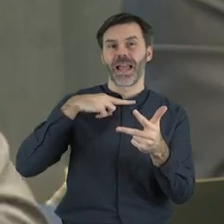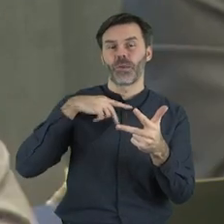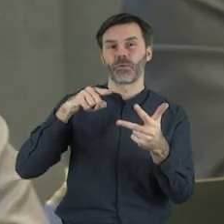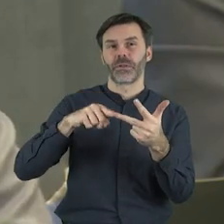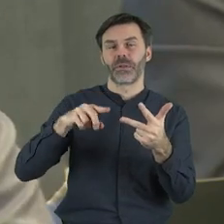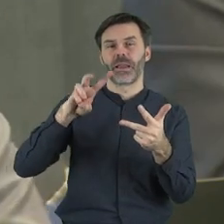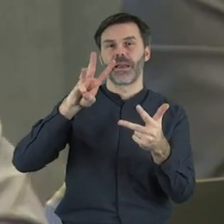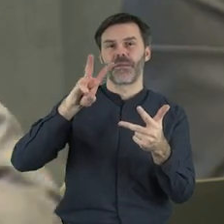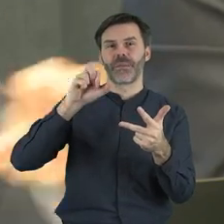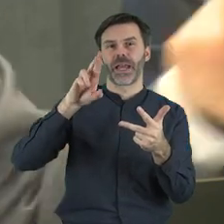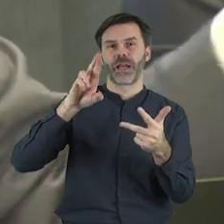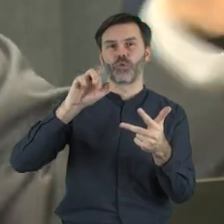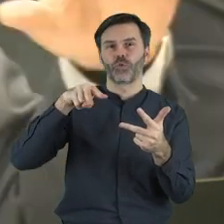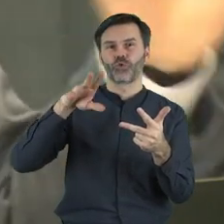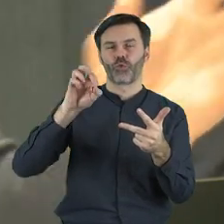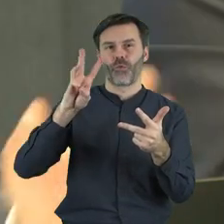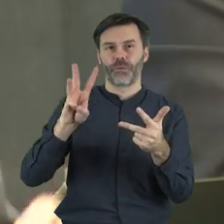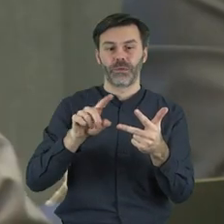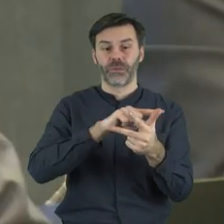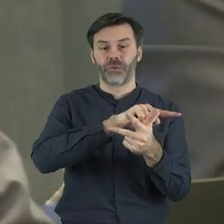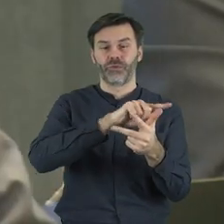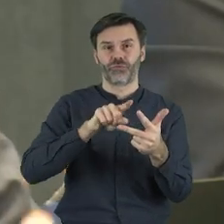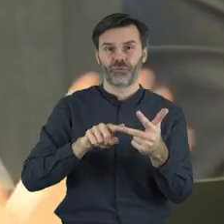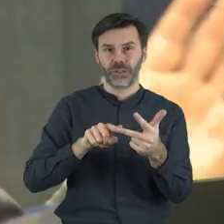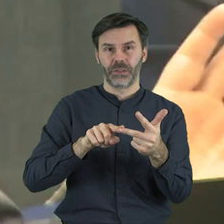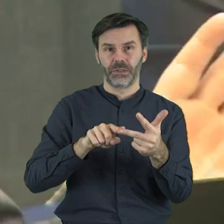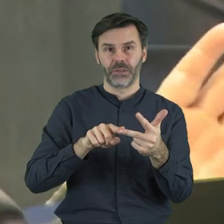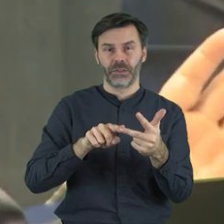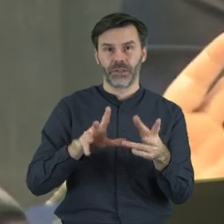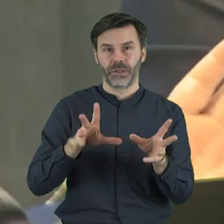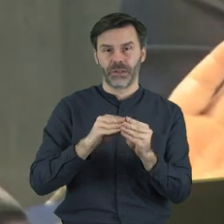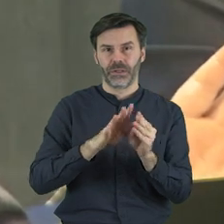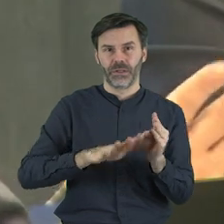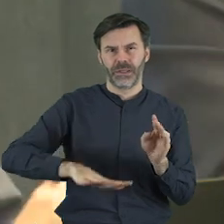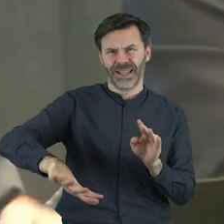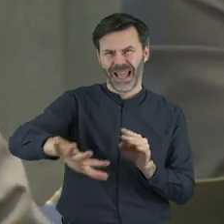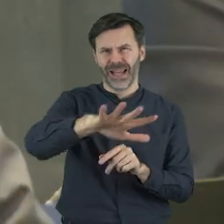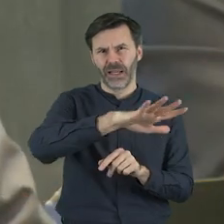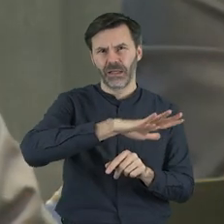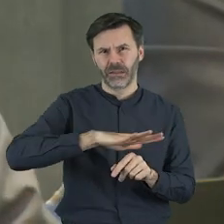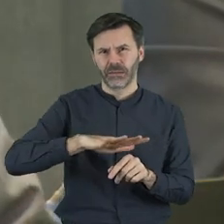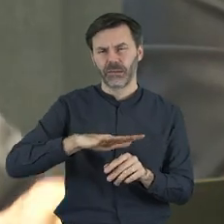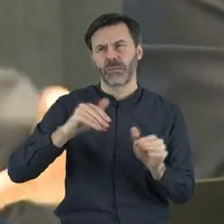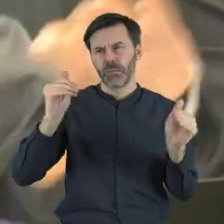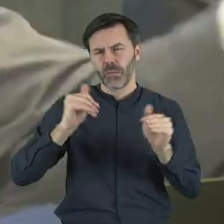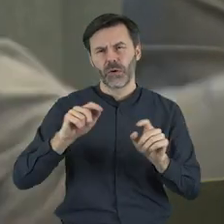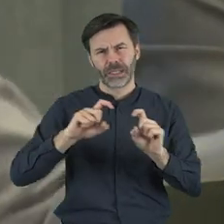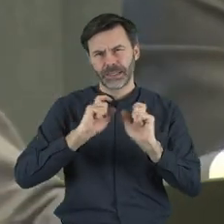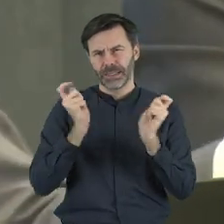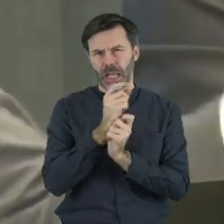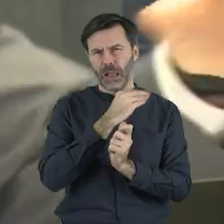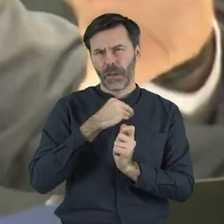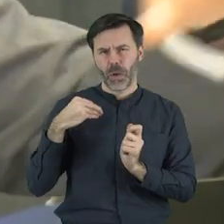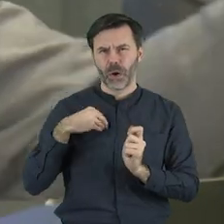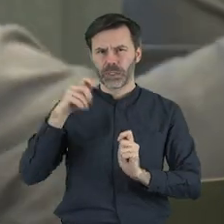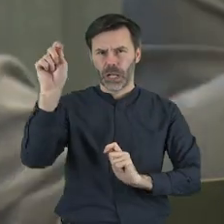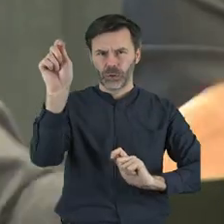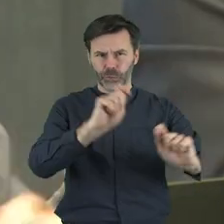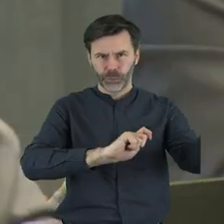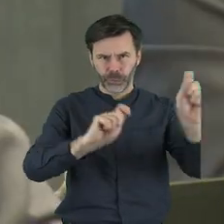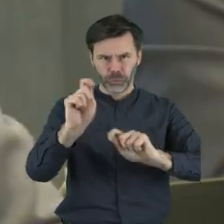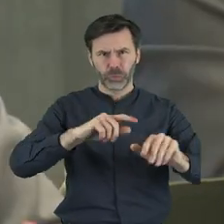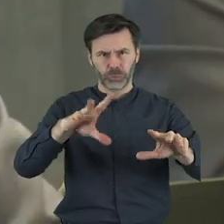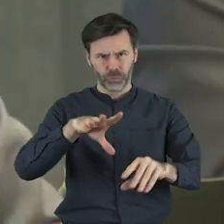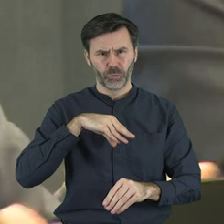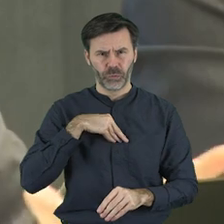terenie pacjenci oczywiście mogą przyjechać z całej Polski. Z całej Polski. To może i do Łodzi przyjechać pacjent, może przyjechać